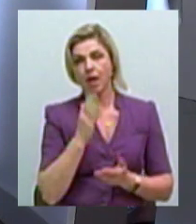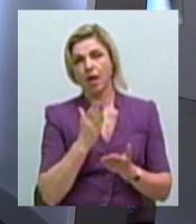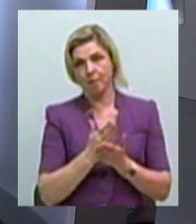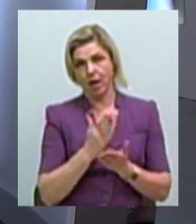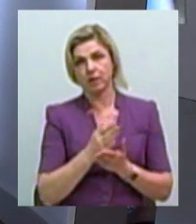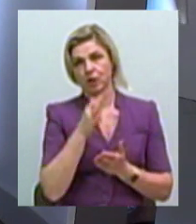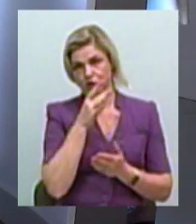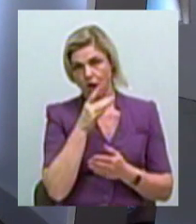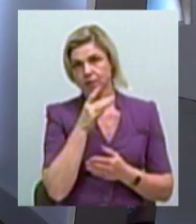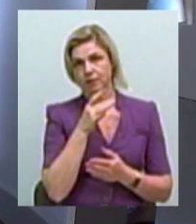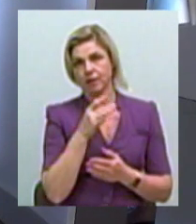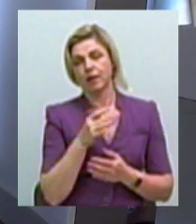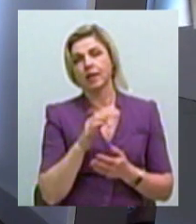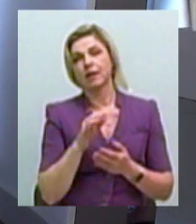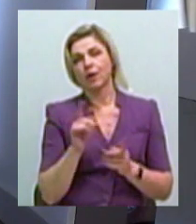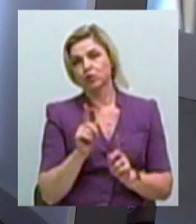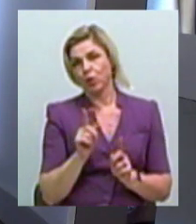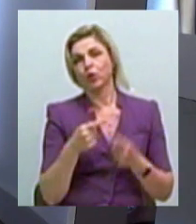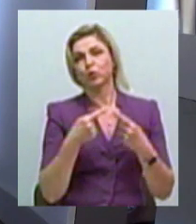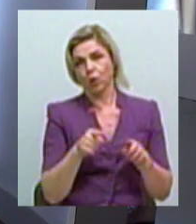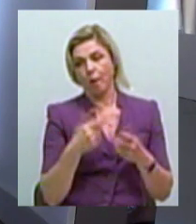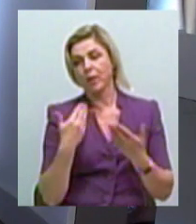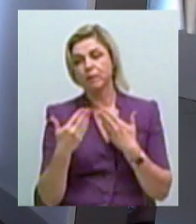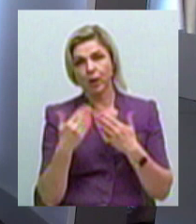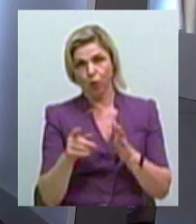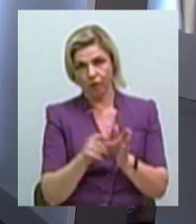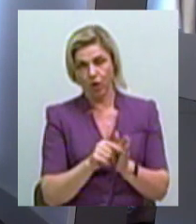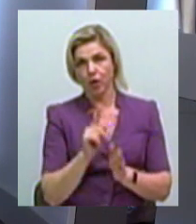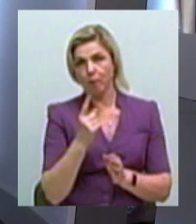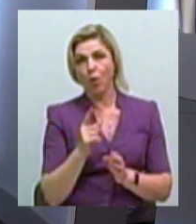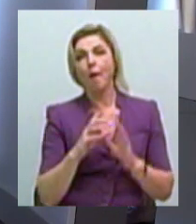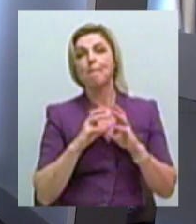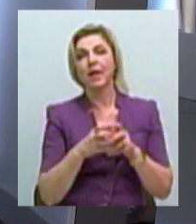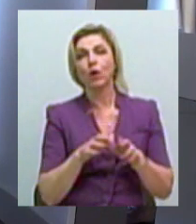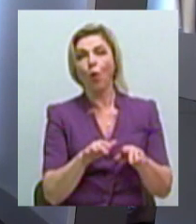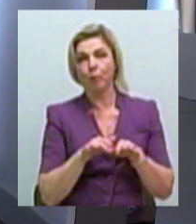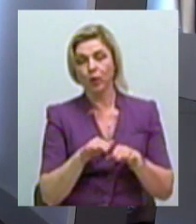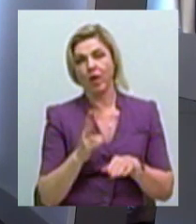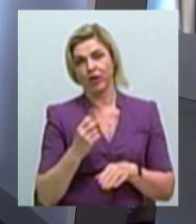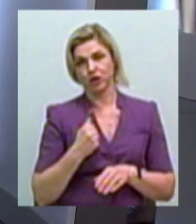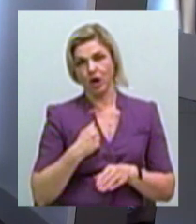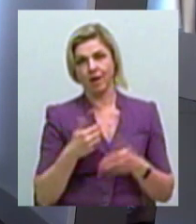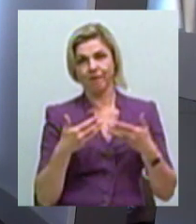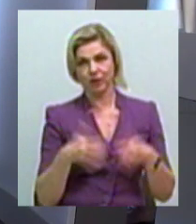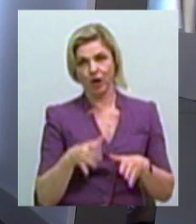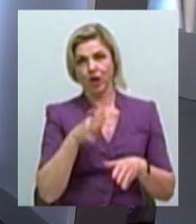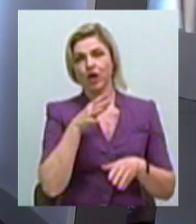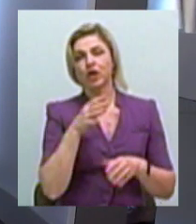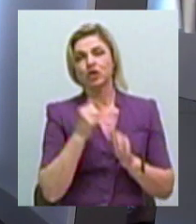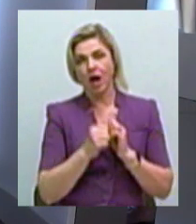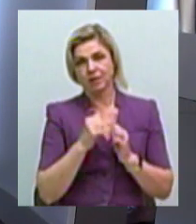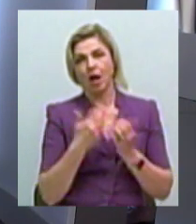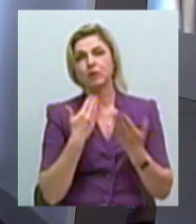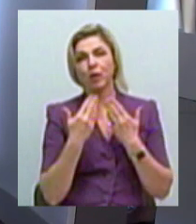час зайняти її чимось іншим, поспілкуватися. Бо у світі комп'ютерів ми, на жаль, втрачаємо час на спілкування,